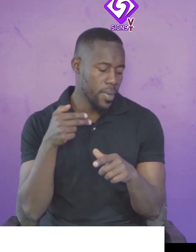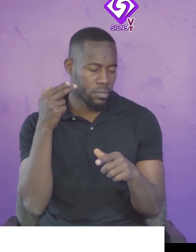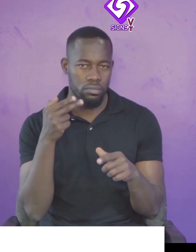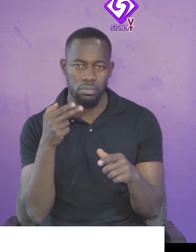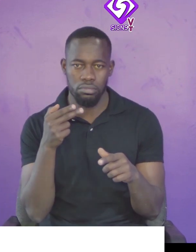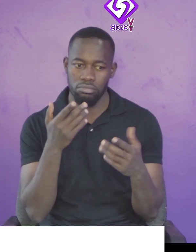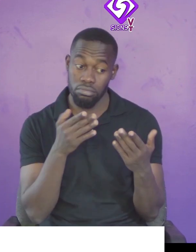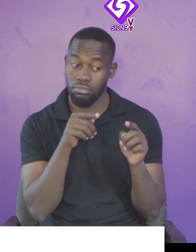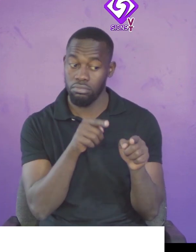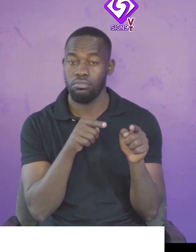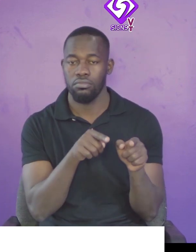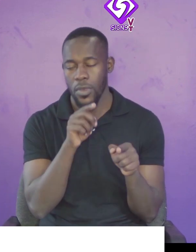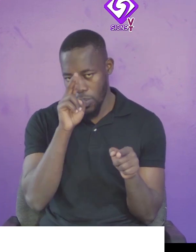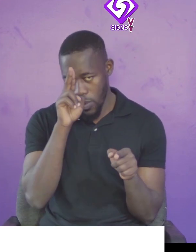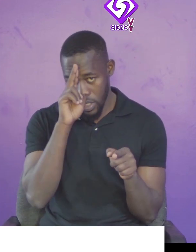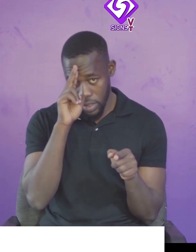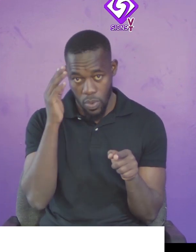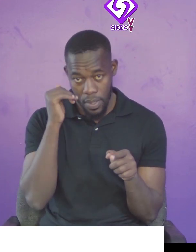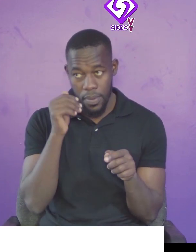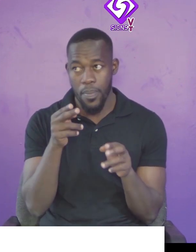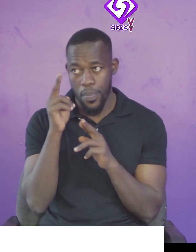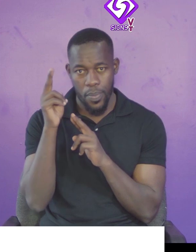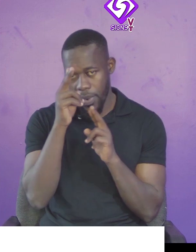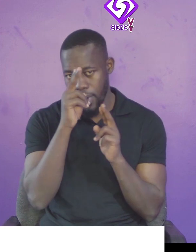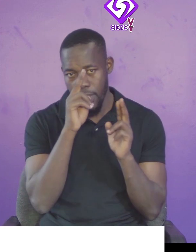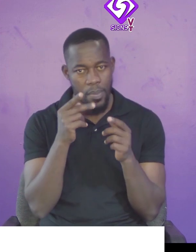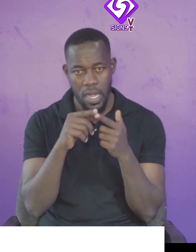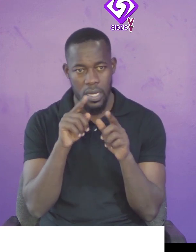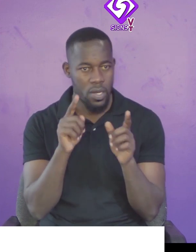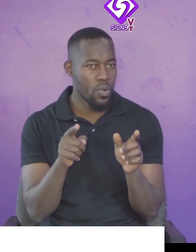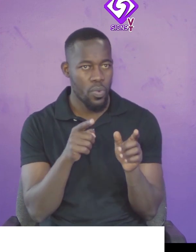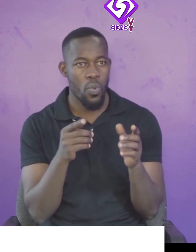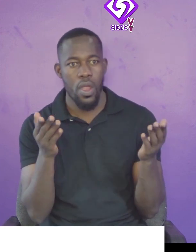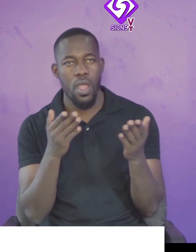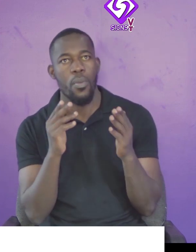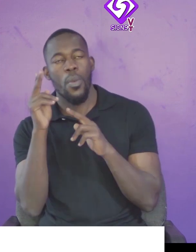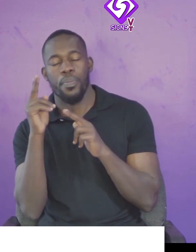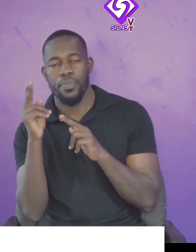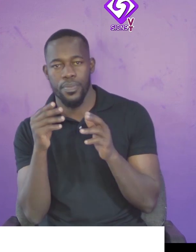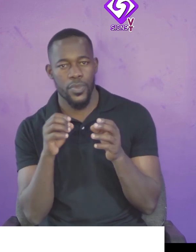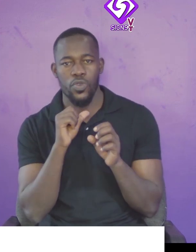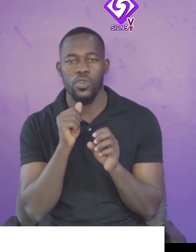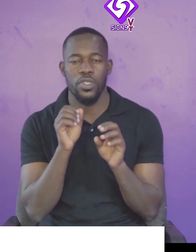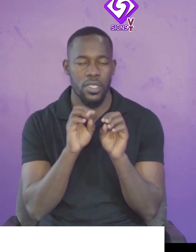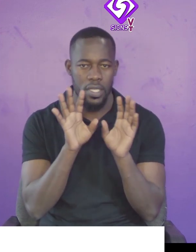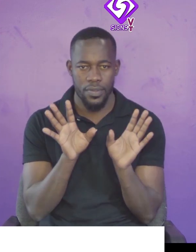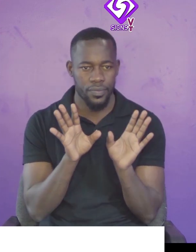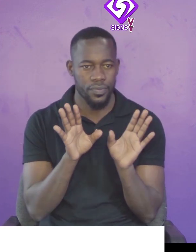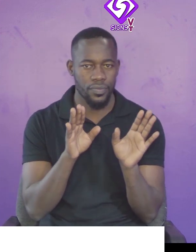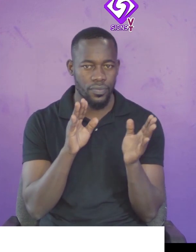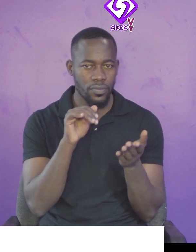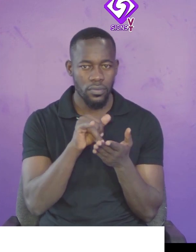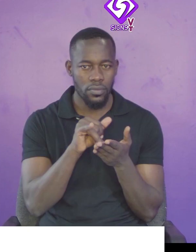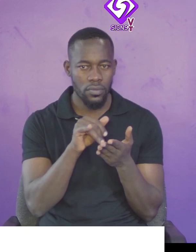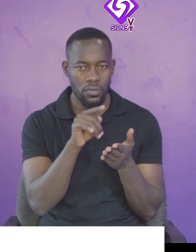officers of firing without clear direction during the chaos. The incident has